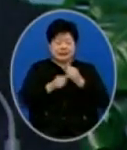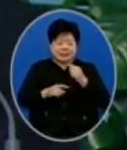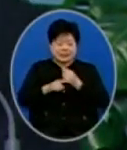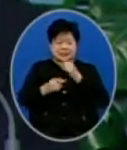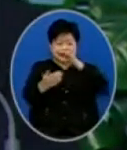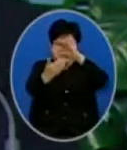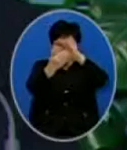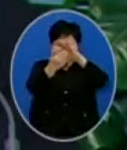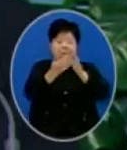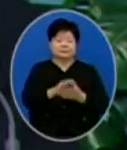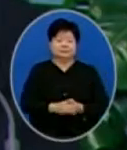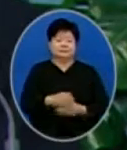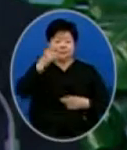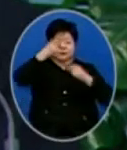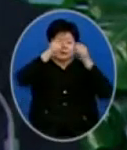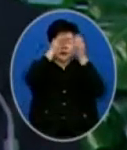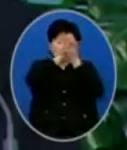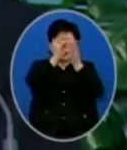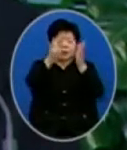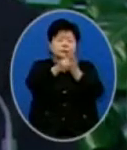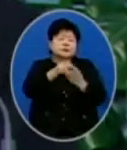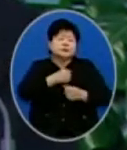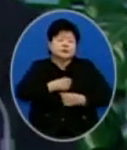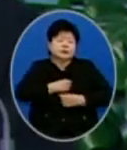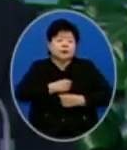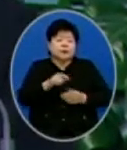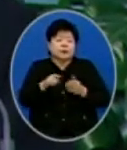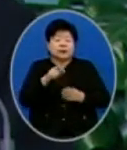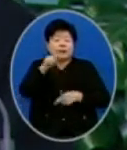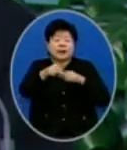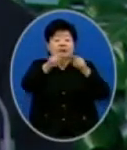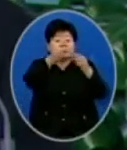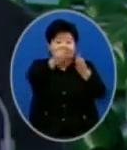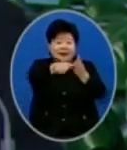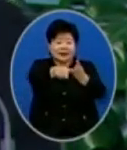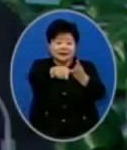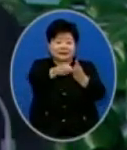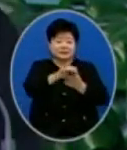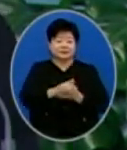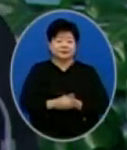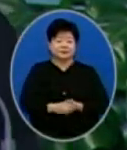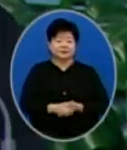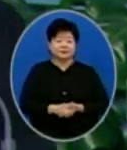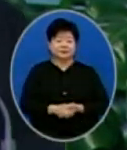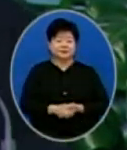것이다 눈물로 기도하며 믿음을 지키고 믿음으로 나아갔을 때